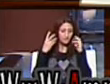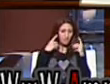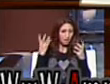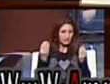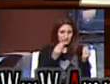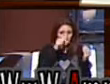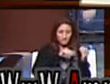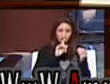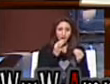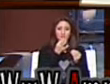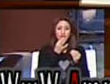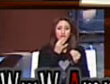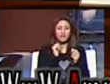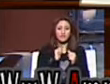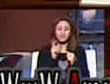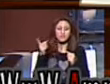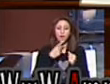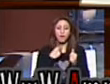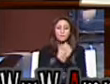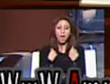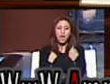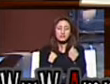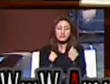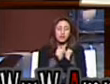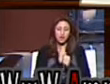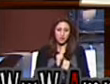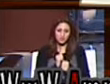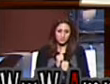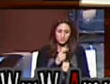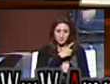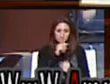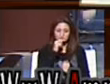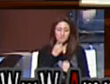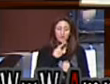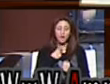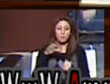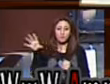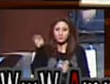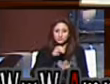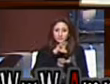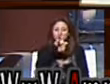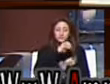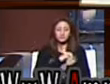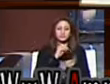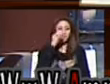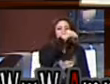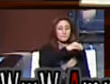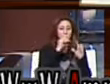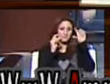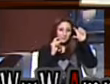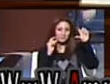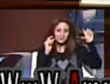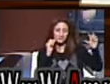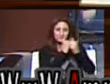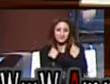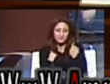وكانوا برضه بيجمعوا اثار دكتوره فوزيه اسعد كتاب بيت الاقصر الكبير